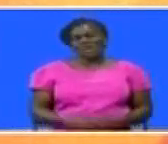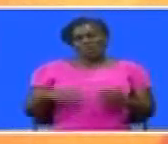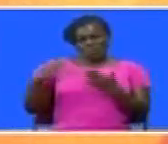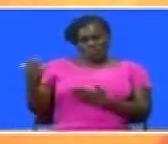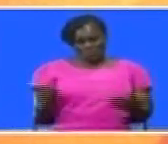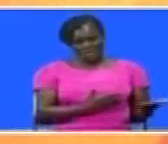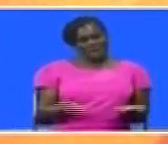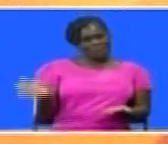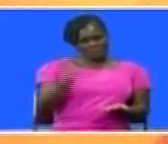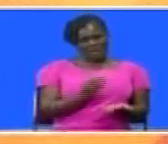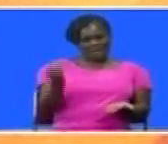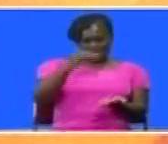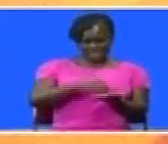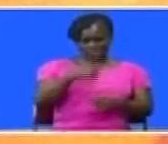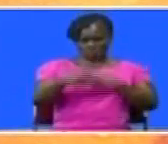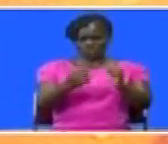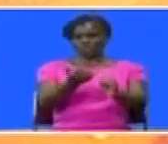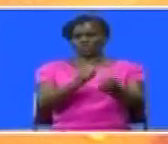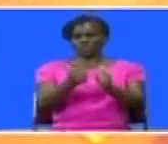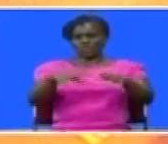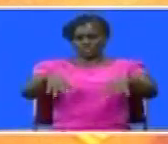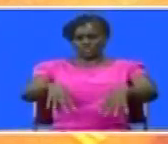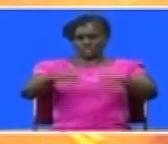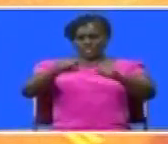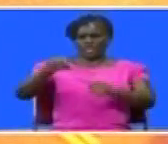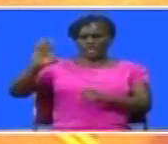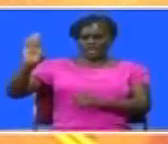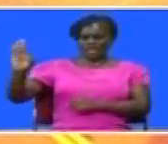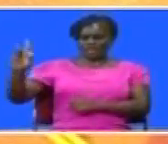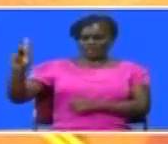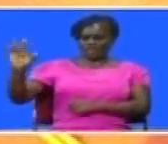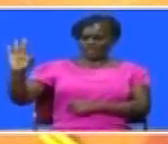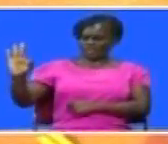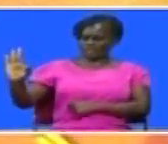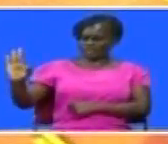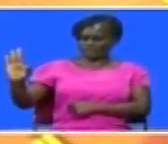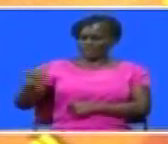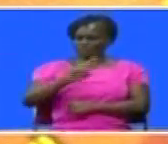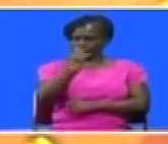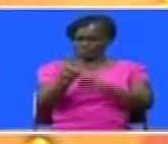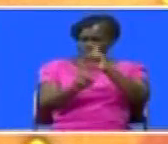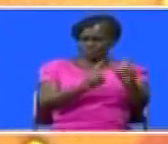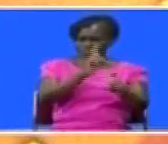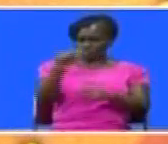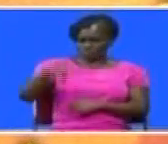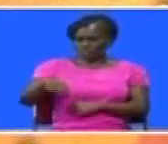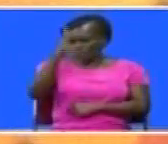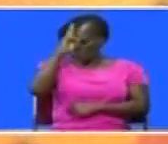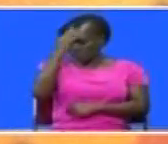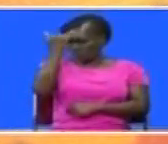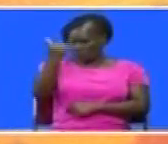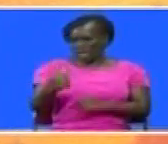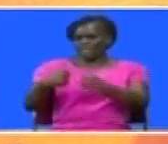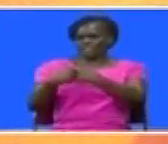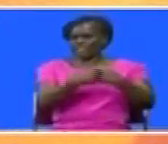Naam, karibu tena mtazamaji, tuendelee na taarifa za michezo. Mwenyekiti wa shirikisho la soka nchini Sam Nyamweya alihojiwa na polisi kufuatia